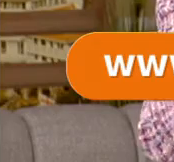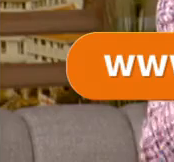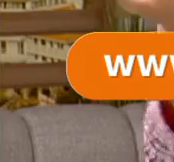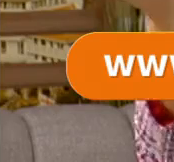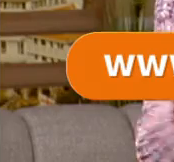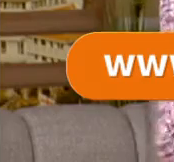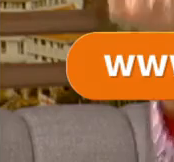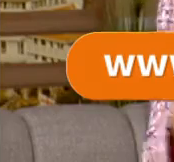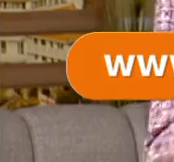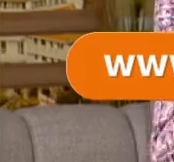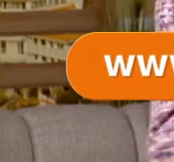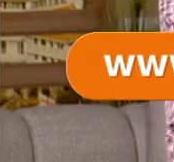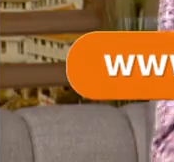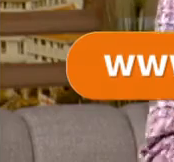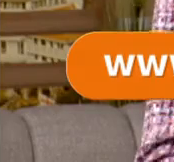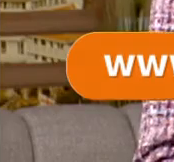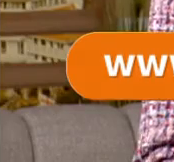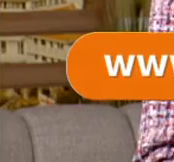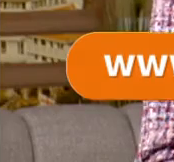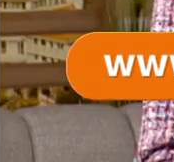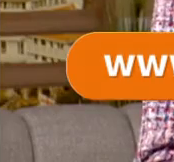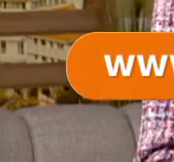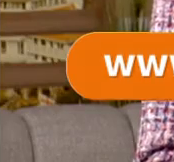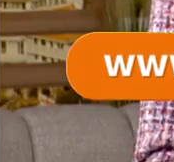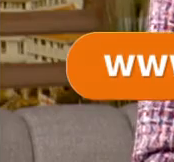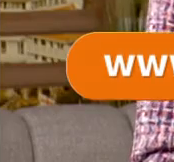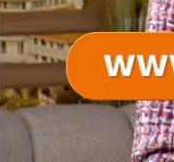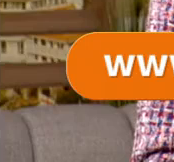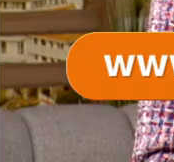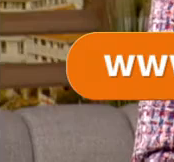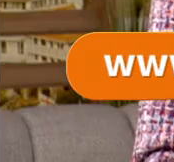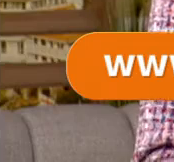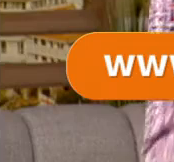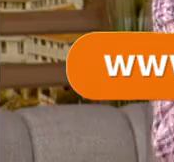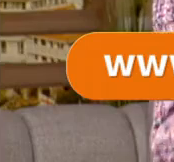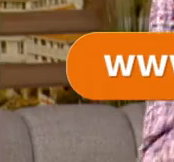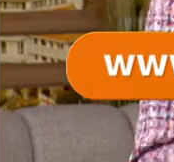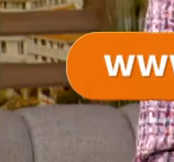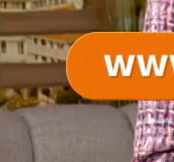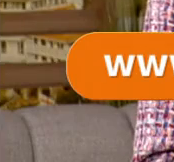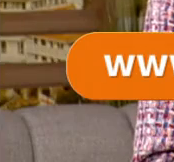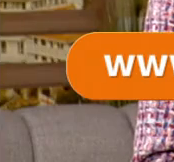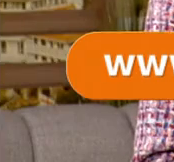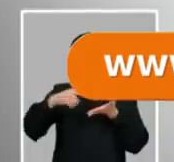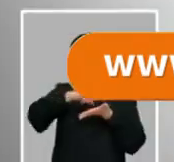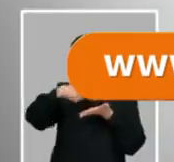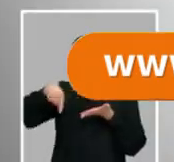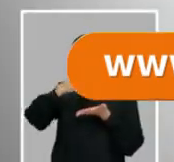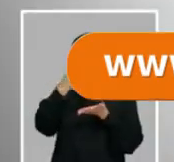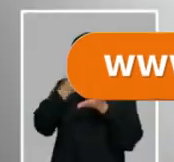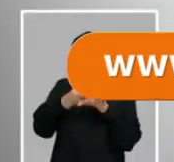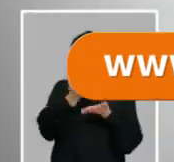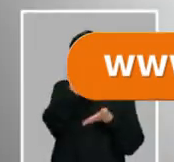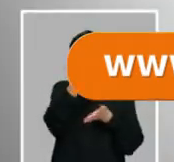ველი, უმარტივესად დავწერთ ჩვენს პირად ნომერს და გადავამოწმოთ ვართ თუ არა ნამდვილად